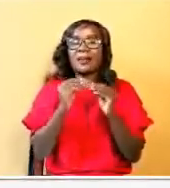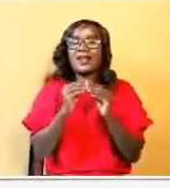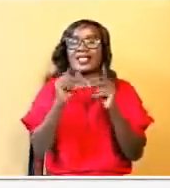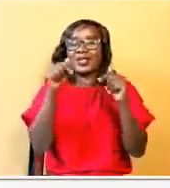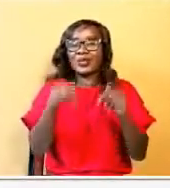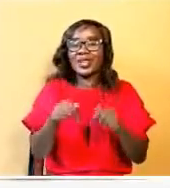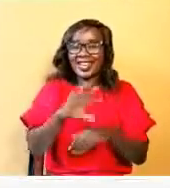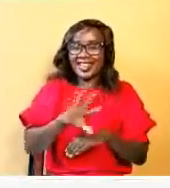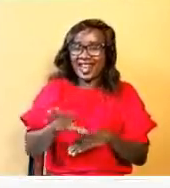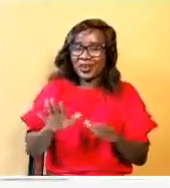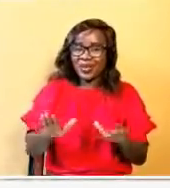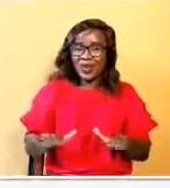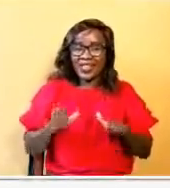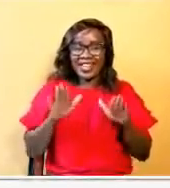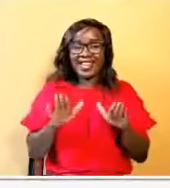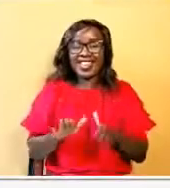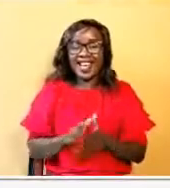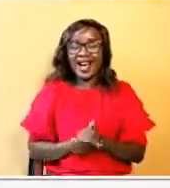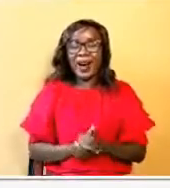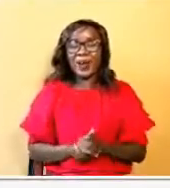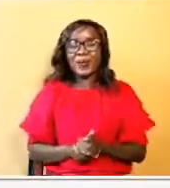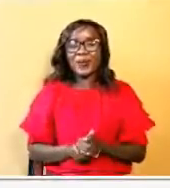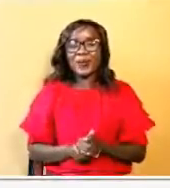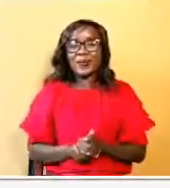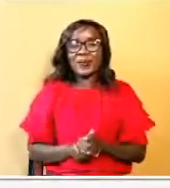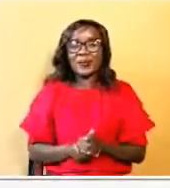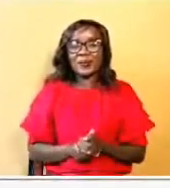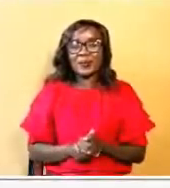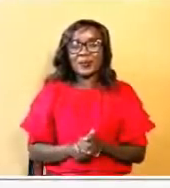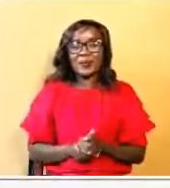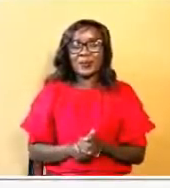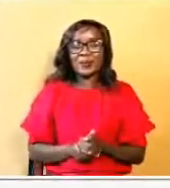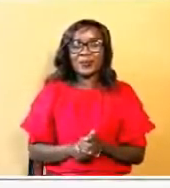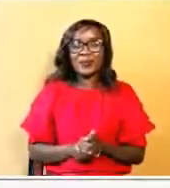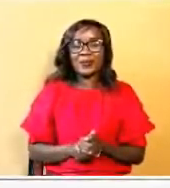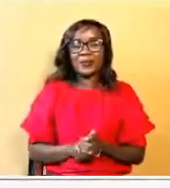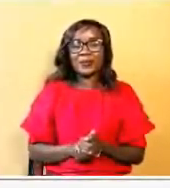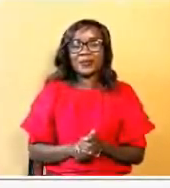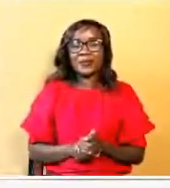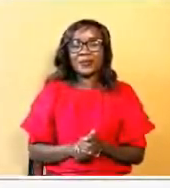hileo kaunti ya Kirinyaga.